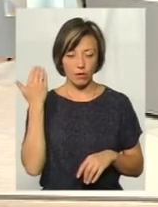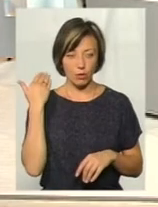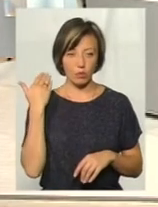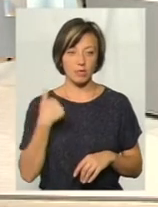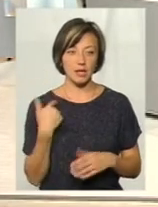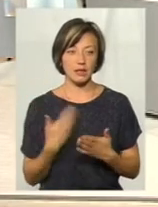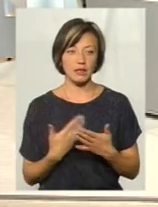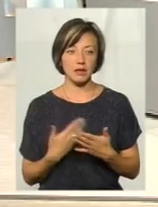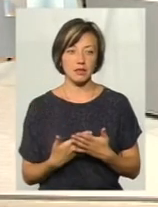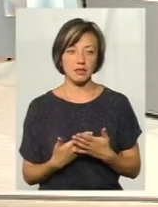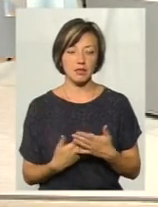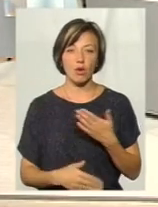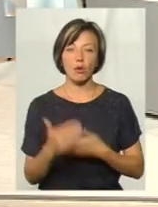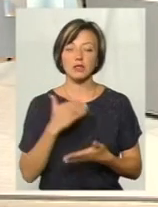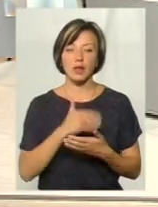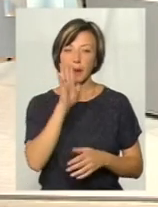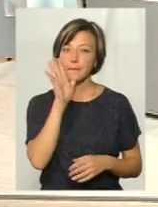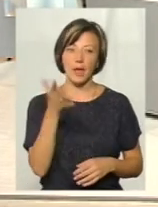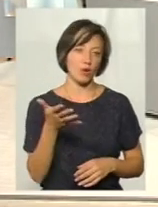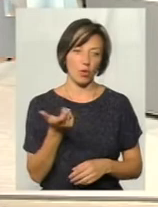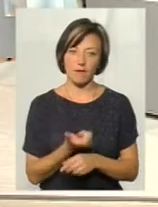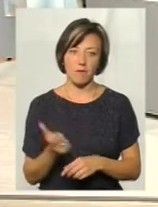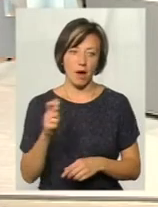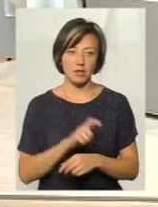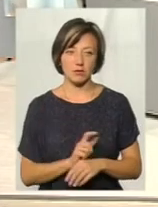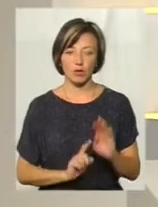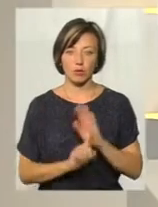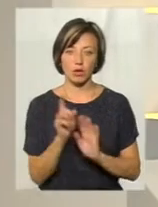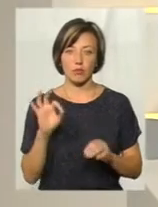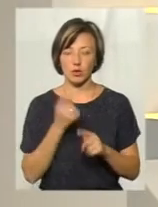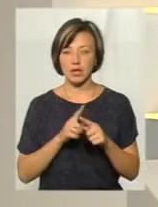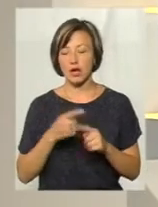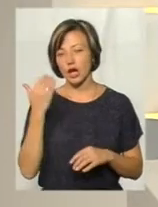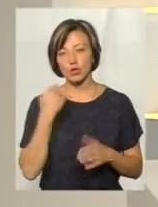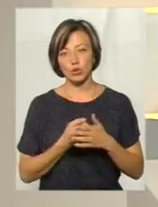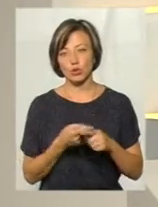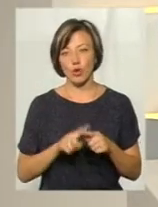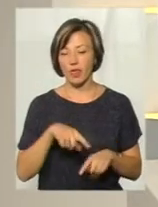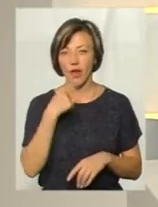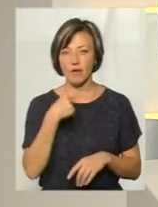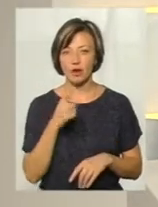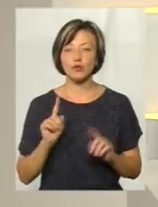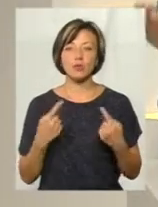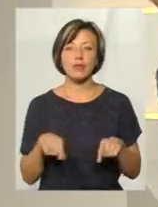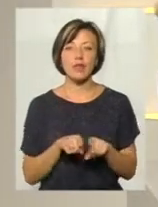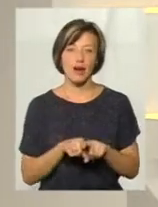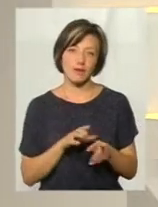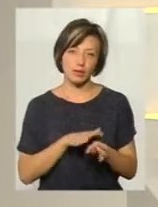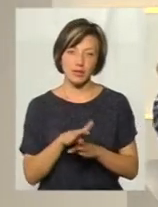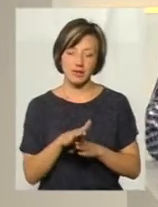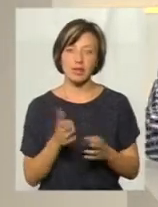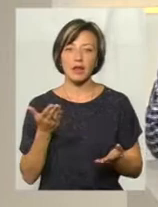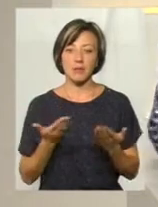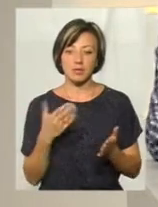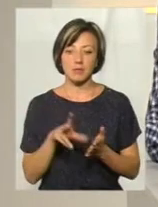Мені здається, що десь останні років 5 максимум ми починаємо про це говорити, раніше до цього не говорили. Чому так відбувається? Да. От ми,